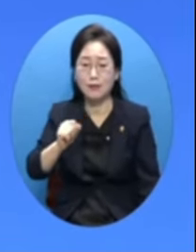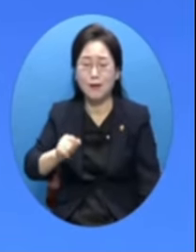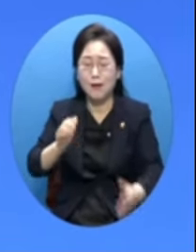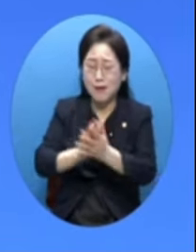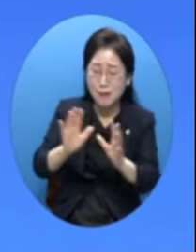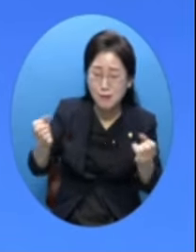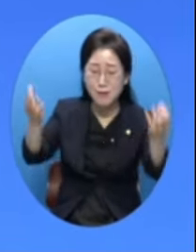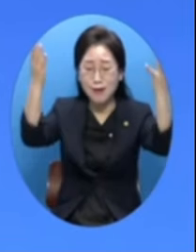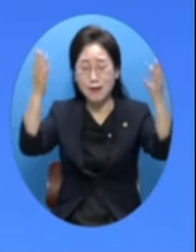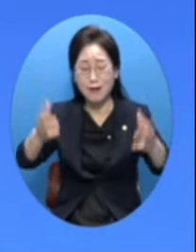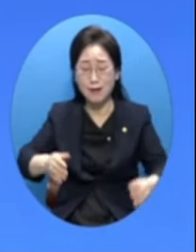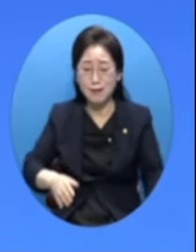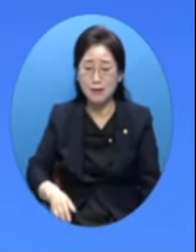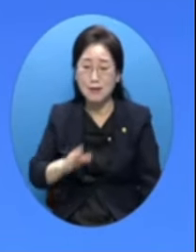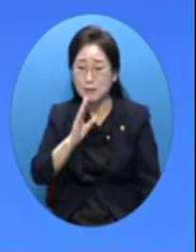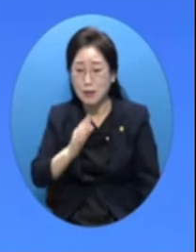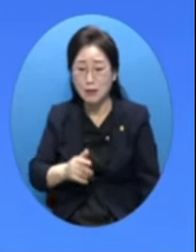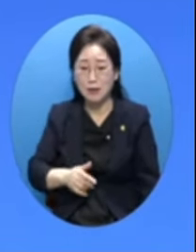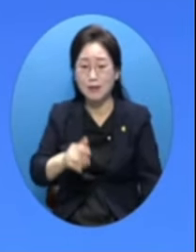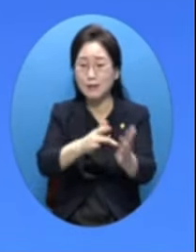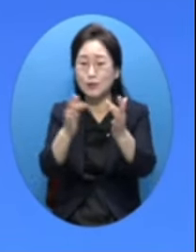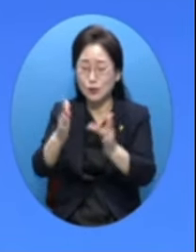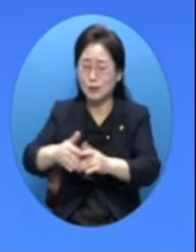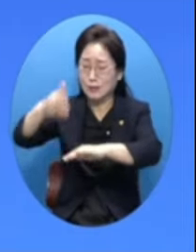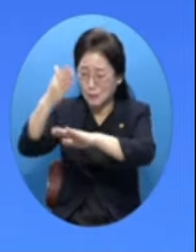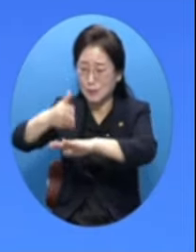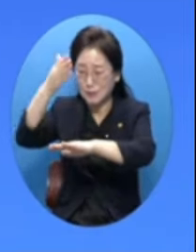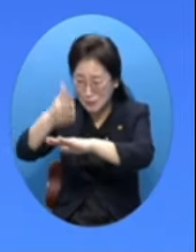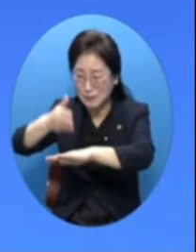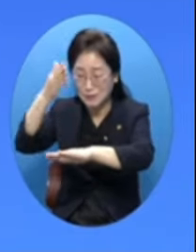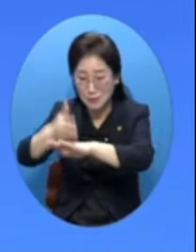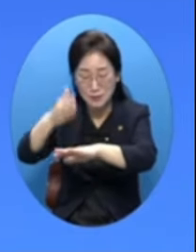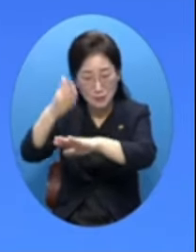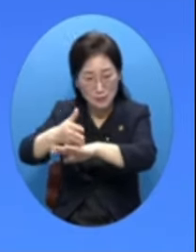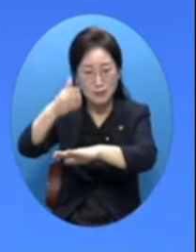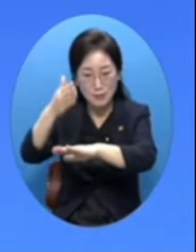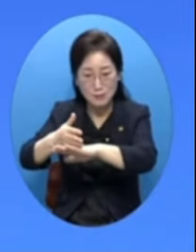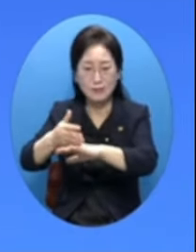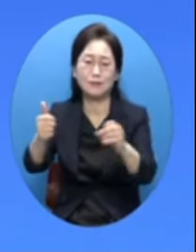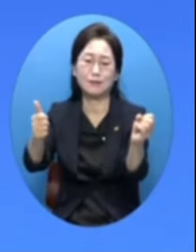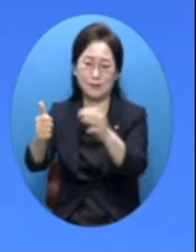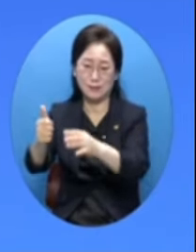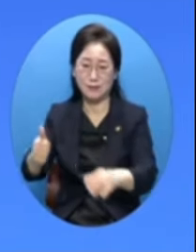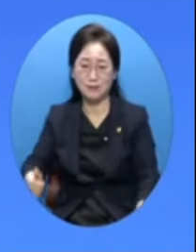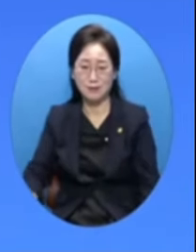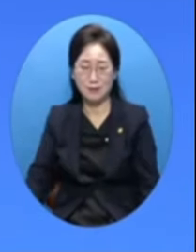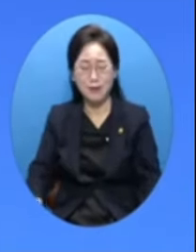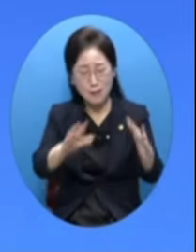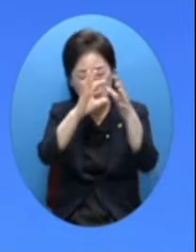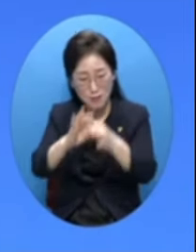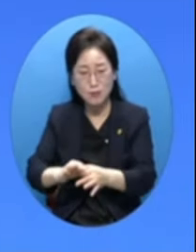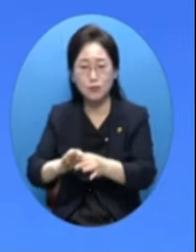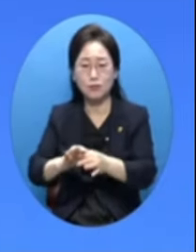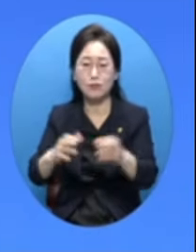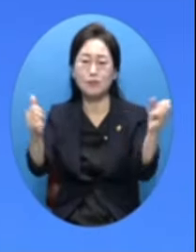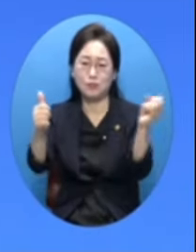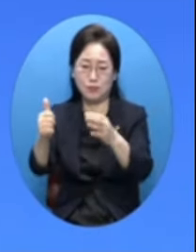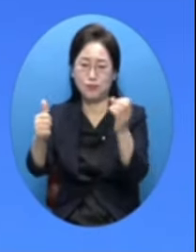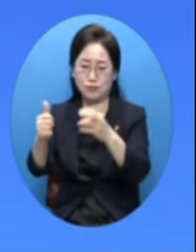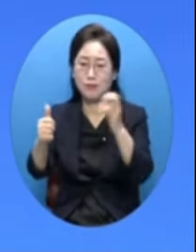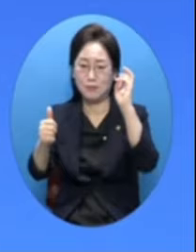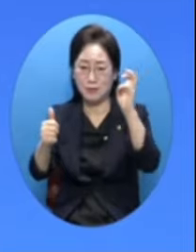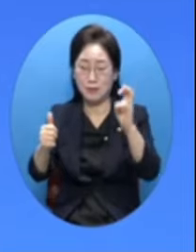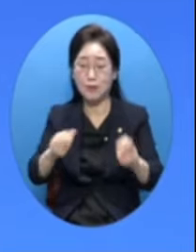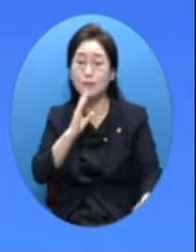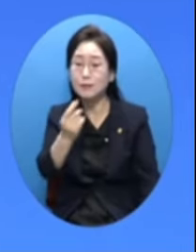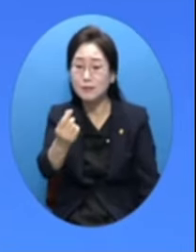할렐루야 만세를 부르면서 예수님 앞에 감사합니다, 감사합니다, 감사합니다, 감사합니다, 끊임없이 감사를 했을 것입니다. 그도